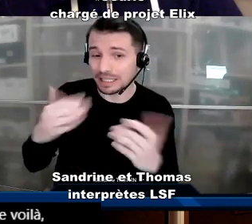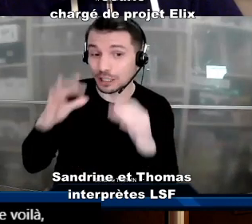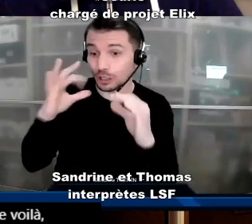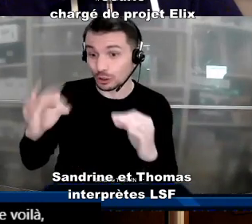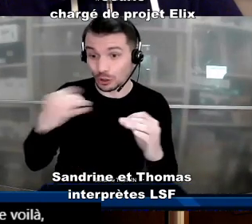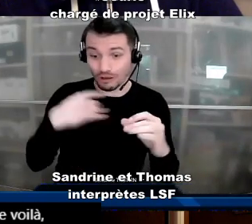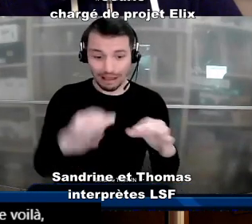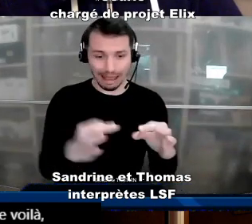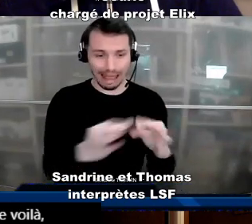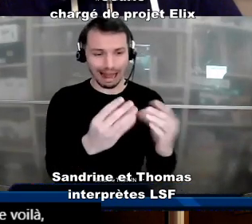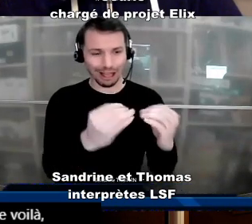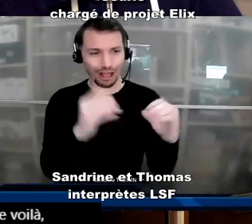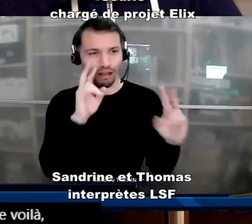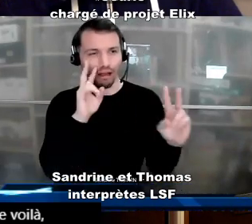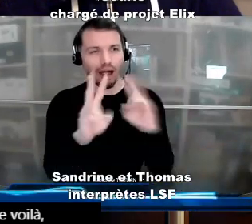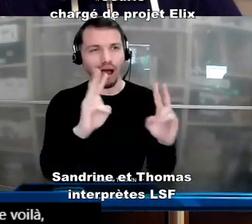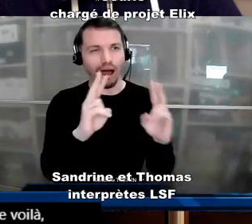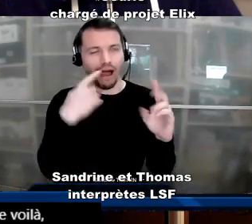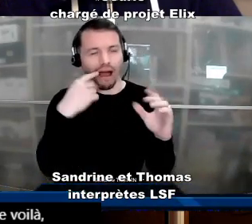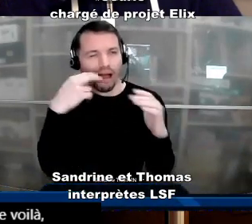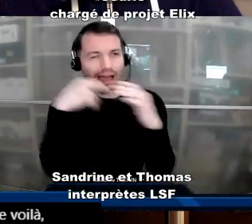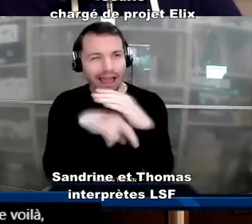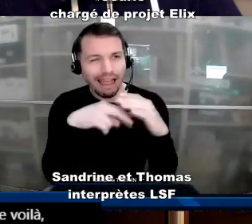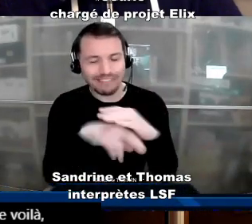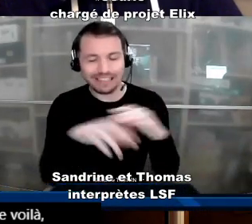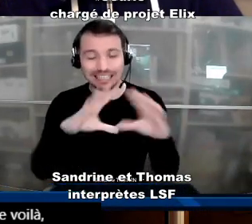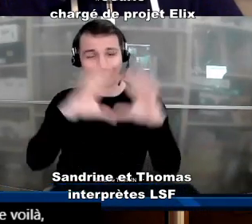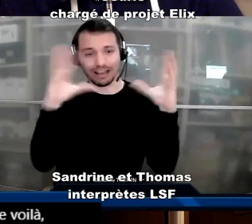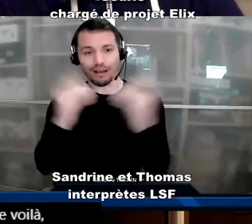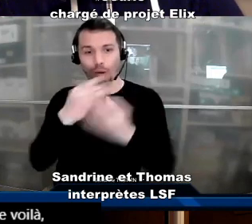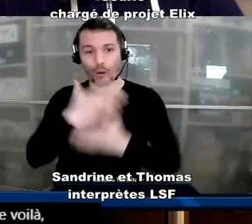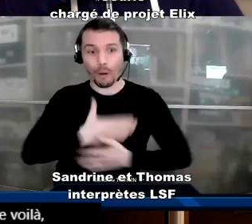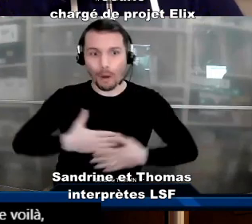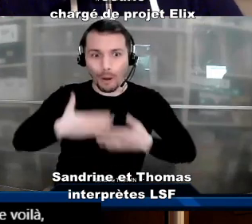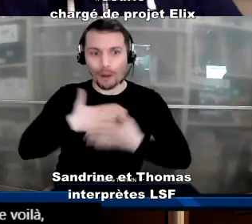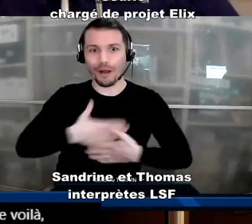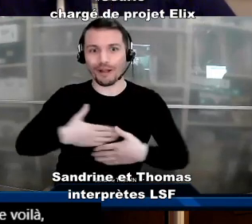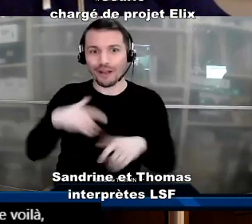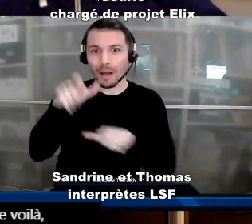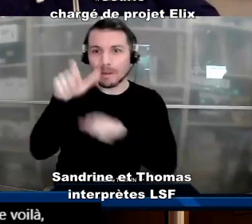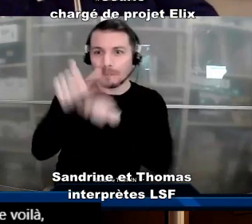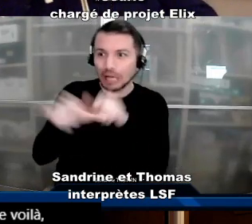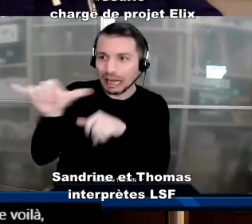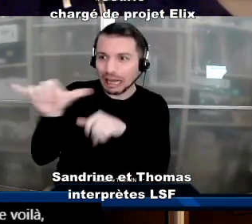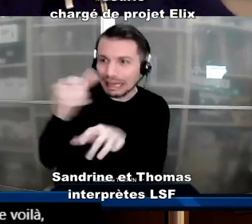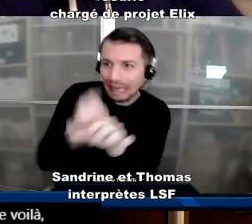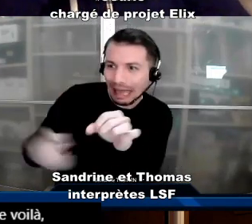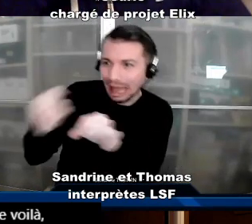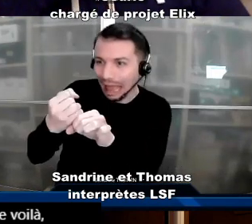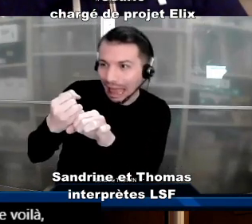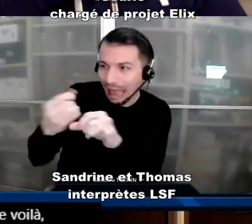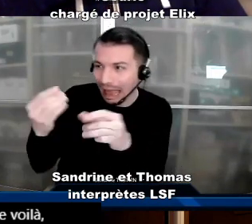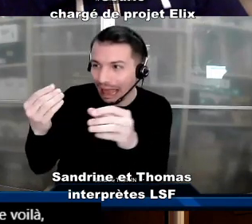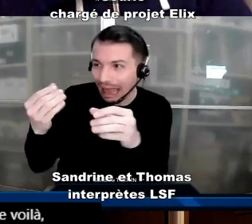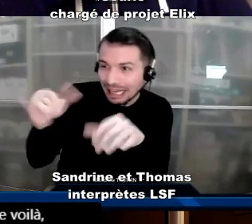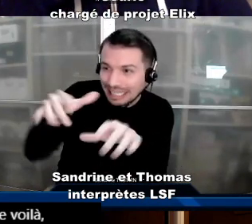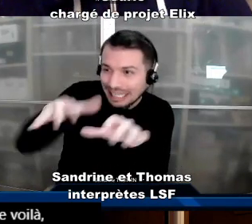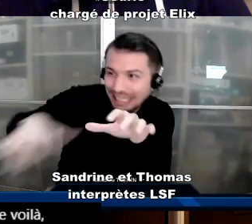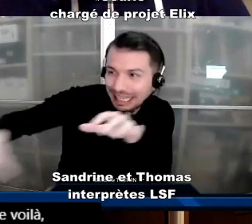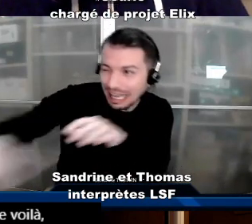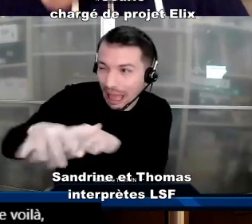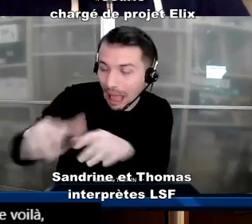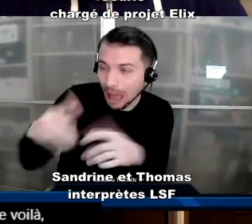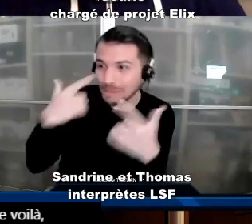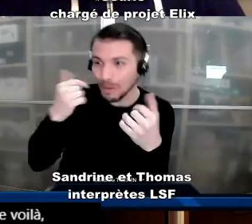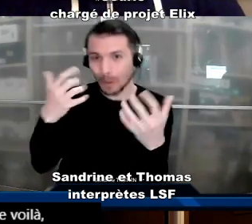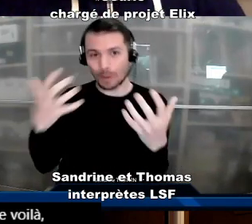Elix, merci beaucoup. Ils sont ravis de voir enfin les personnes qui se cachent derrière, donc voilà, il y a... On existe. Oui, voilà, c'est